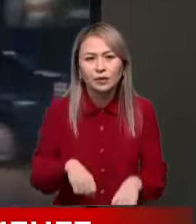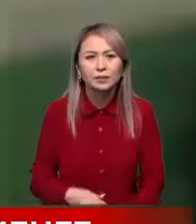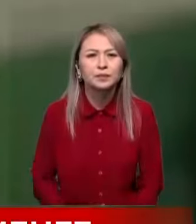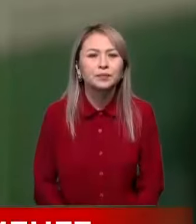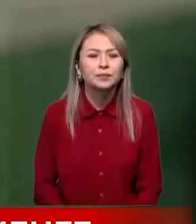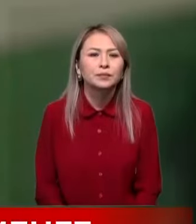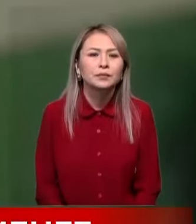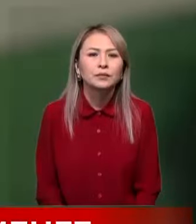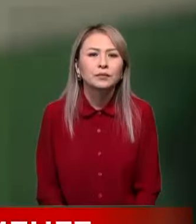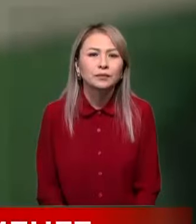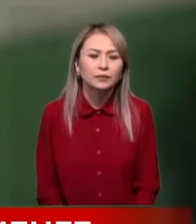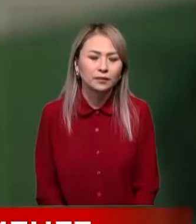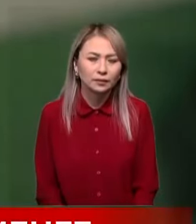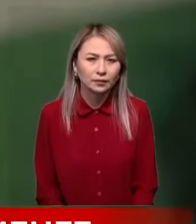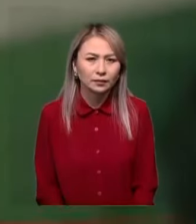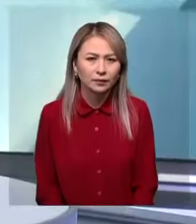Жандос Битабаров, 24 кейзат.